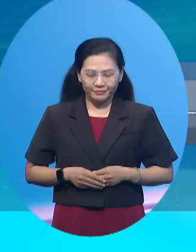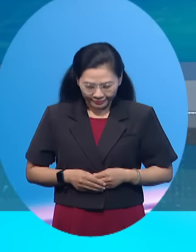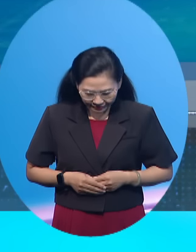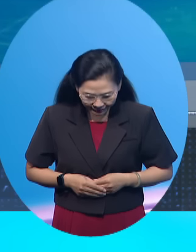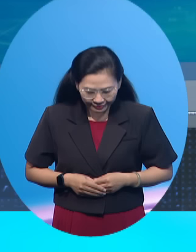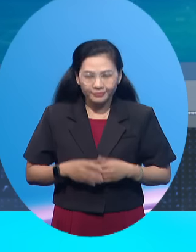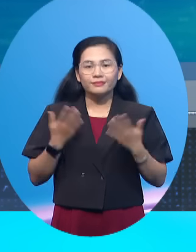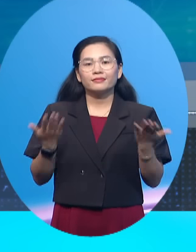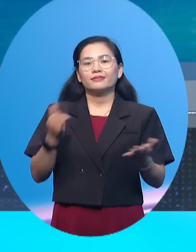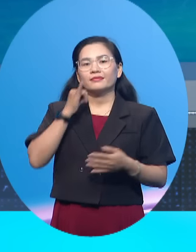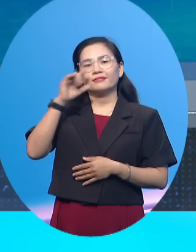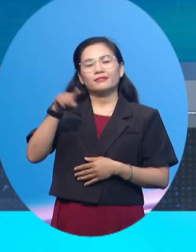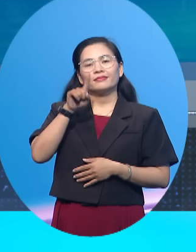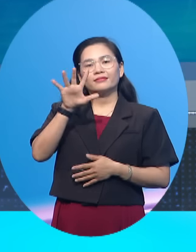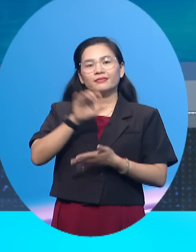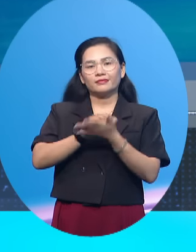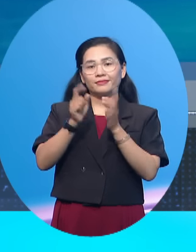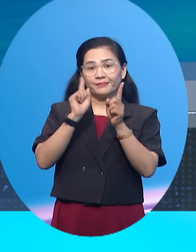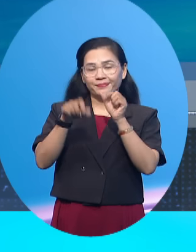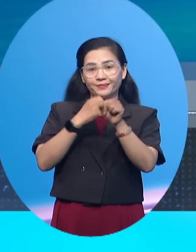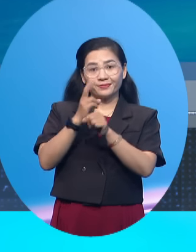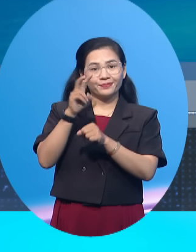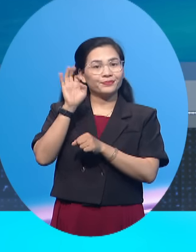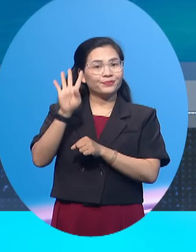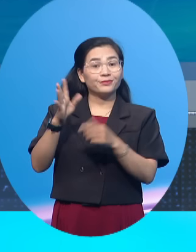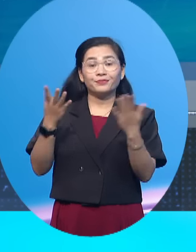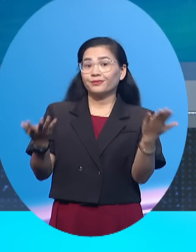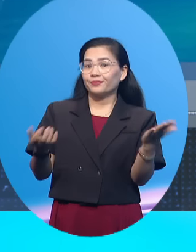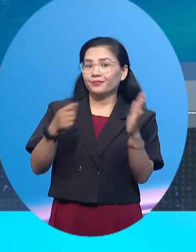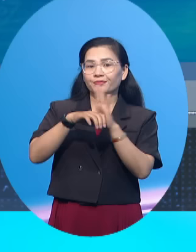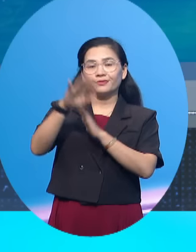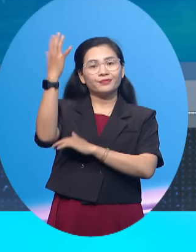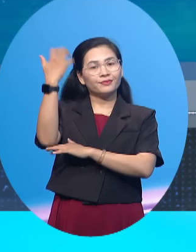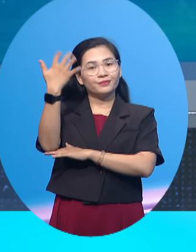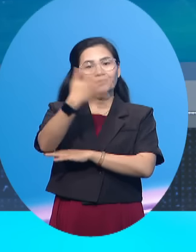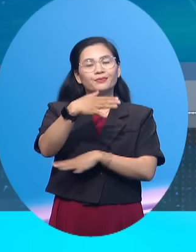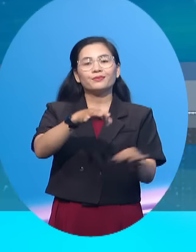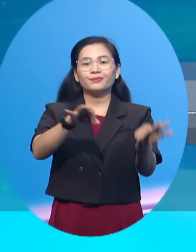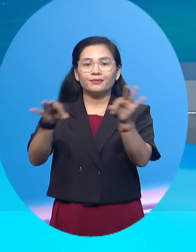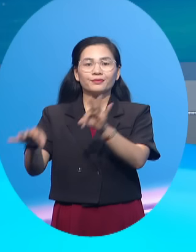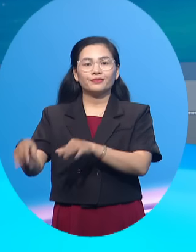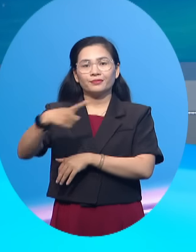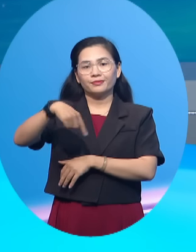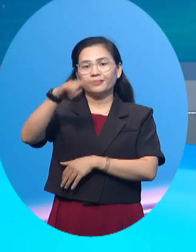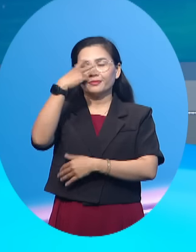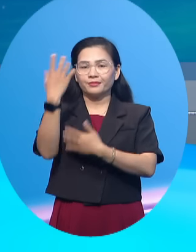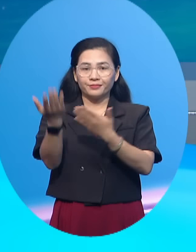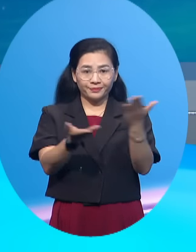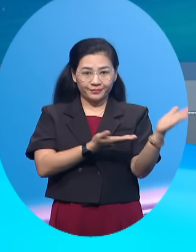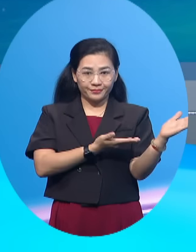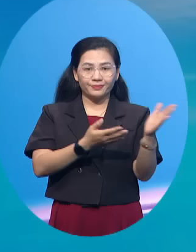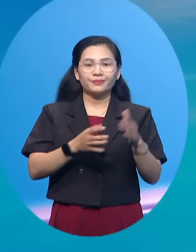Kính chào quý vị, hôm nay thứ Sáu ngày 15 tháng 11 năm 2024. Mời quý vị theo dõi bản tin buổi trưa của Đài Truyền hình Thành phố Hồ Chí